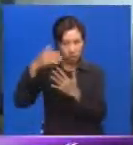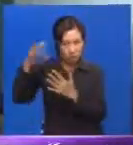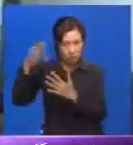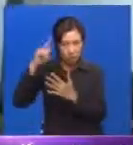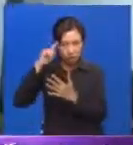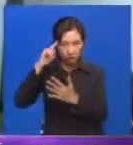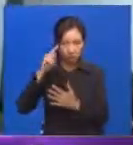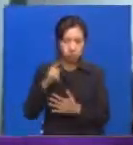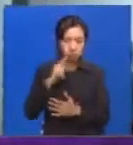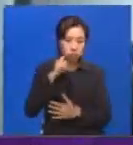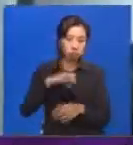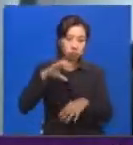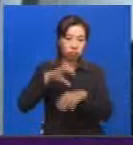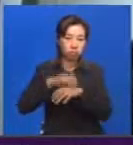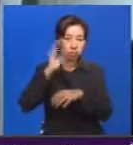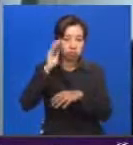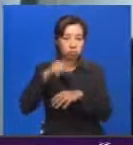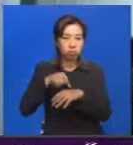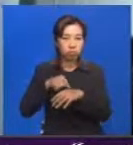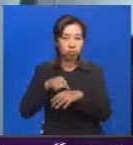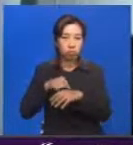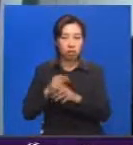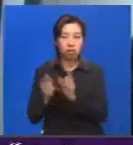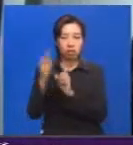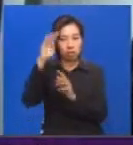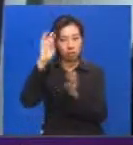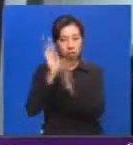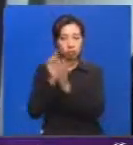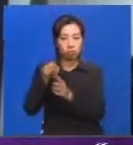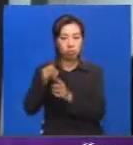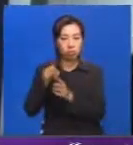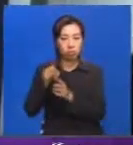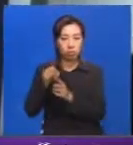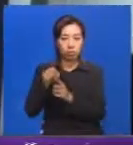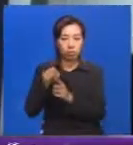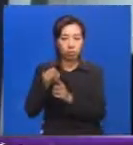ปลอมพร้อมแนะนำตัวผู้ต้องหาส่งพนักงานสอบสวนเพื่อดำเนินคดีตามกฎหมายต่อไป